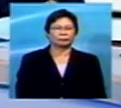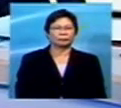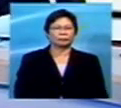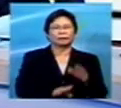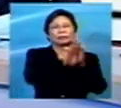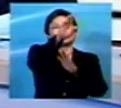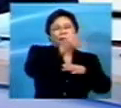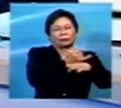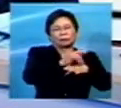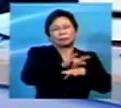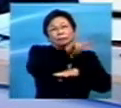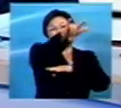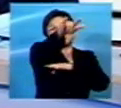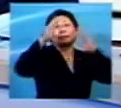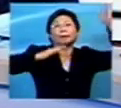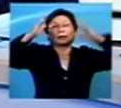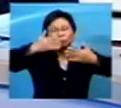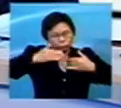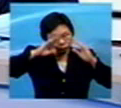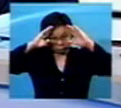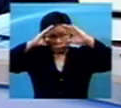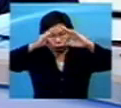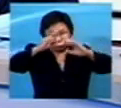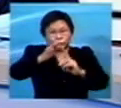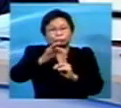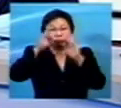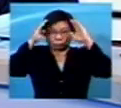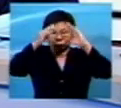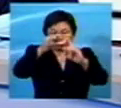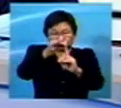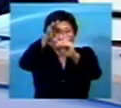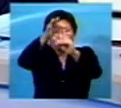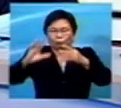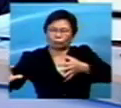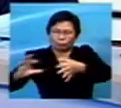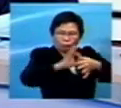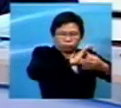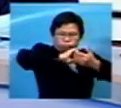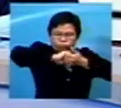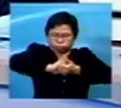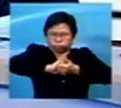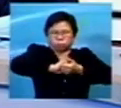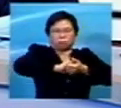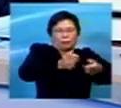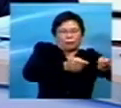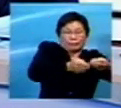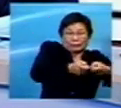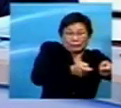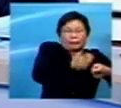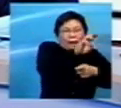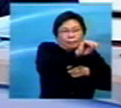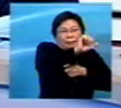Pertumbuhan industri penerbangan negara akan terus diberi keutamaan. Untuk itu, kolaborasi erat dijalin bersama pengendali lapangan